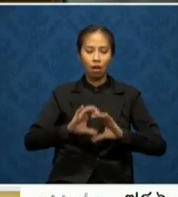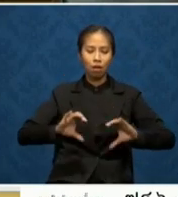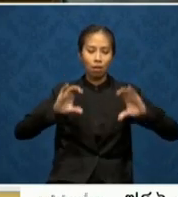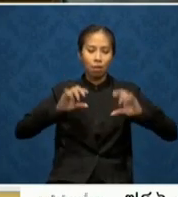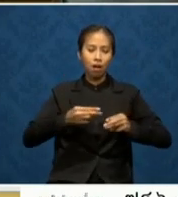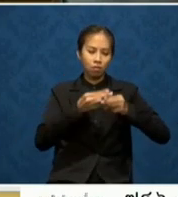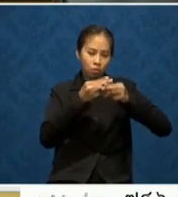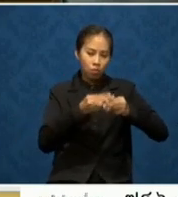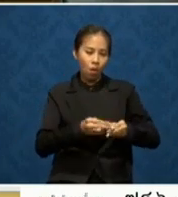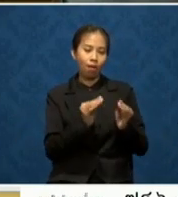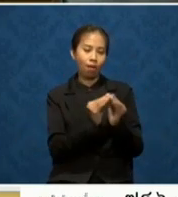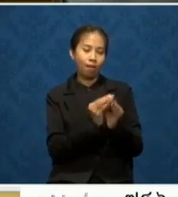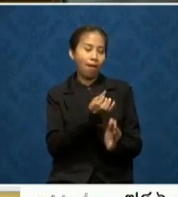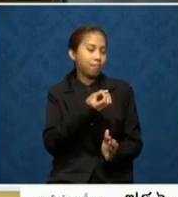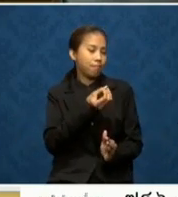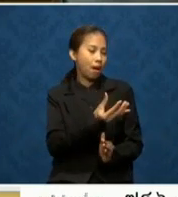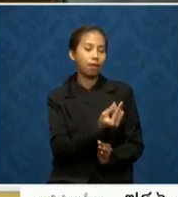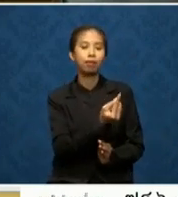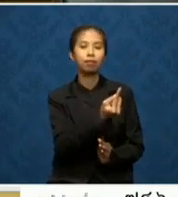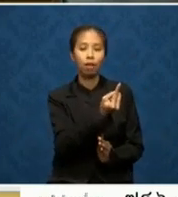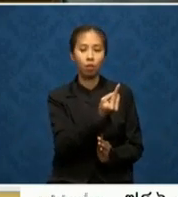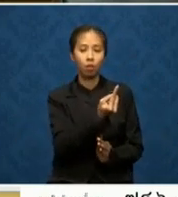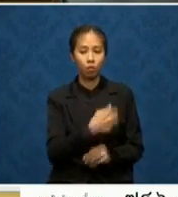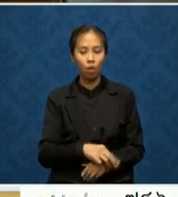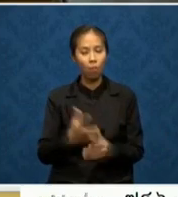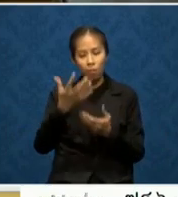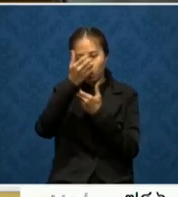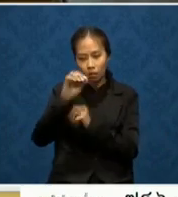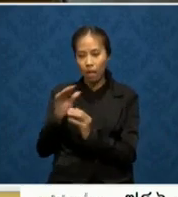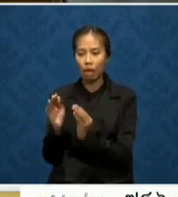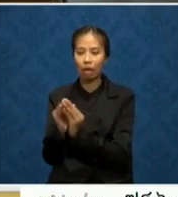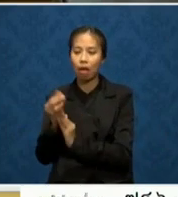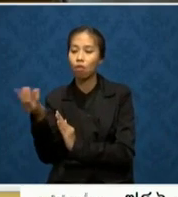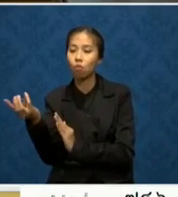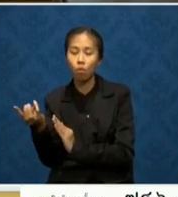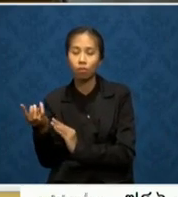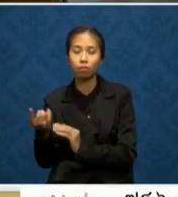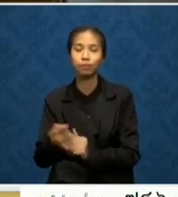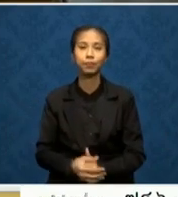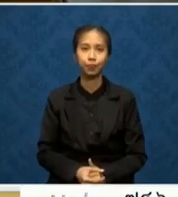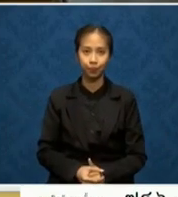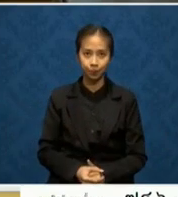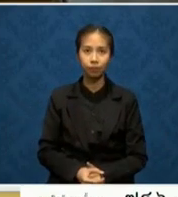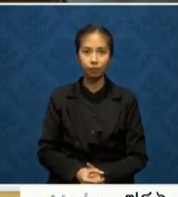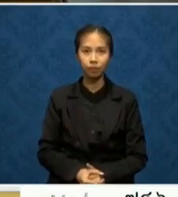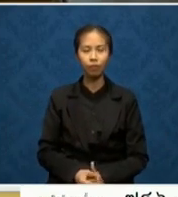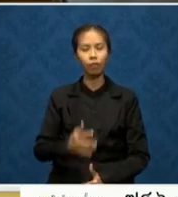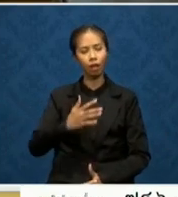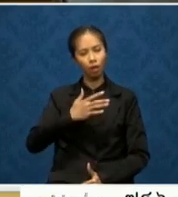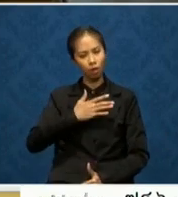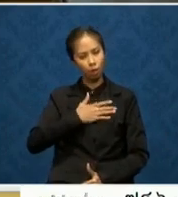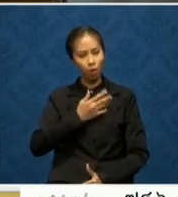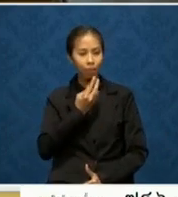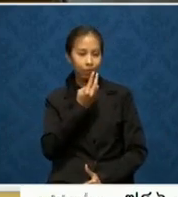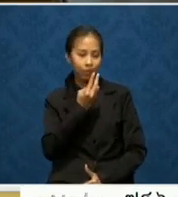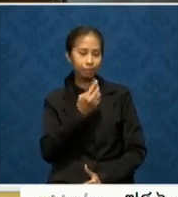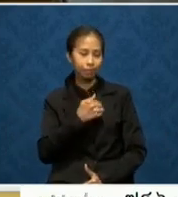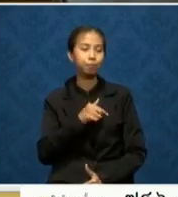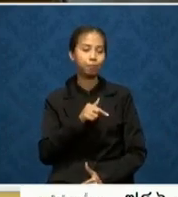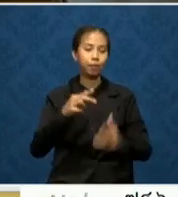เสียงข้างมากที่ไม่ฟังเสียงข้างน้อยนะครับผมเห็นบทบาทของนายกรัฐม